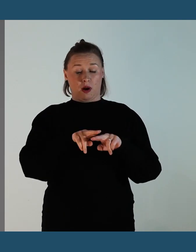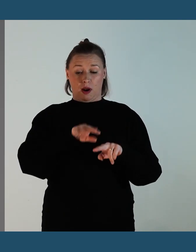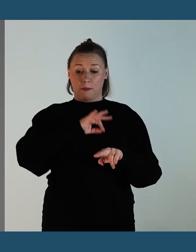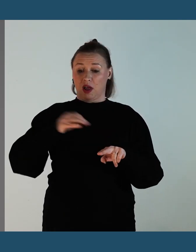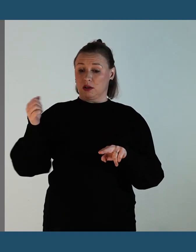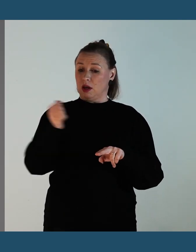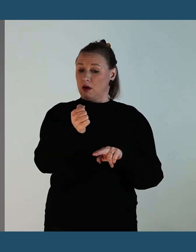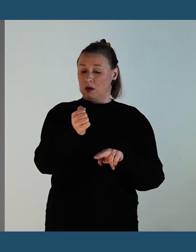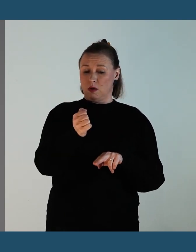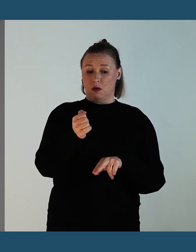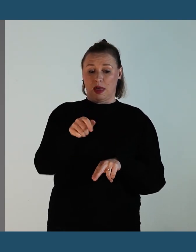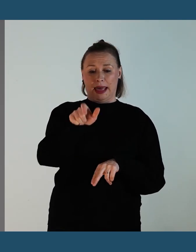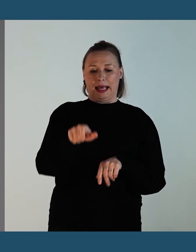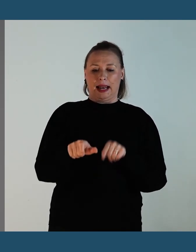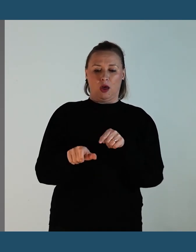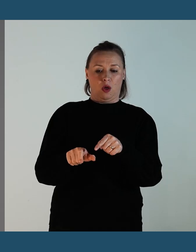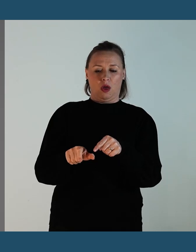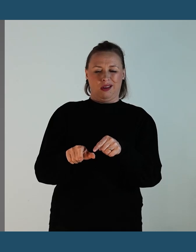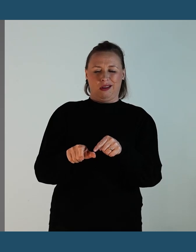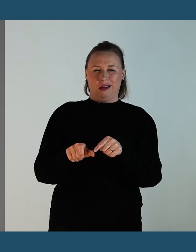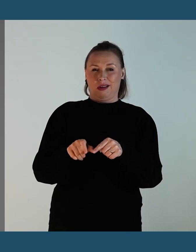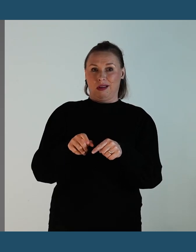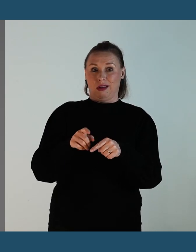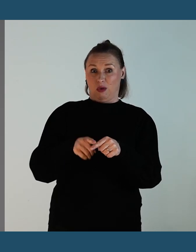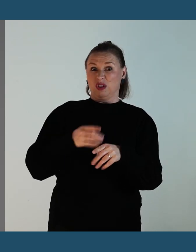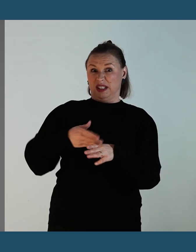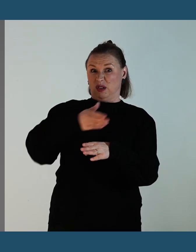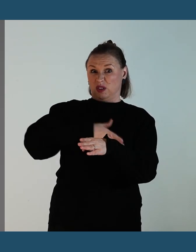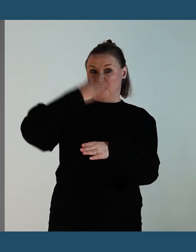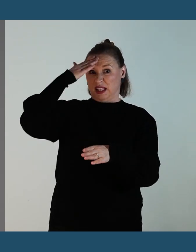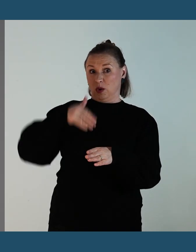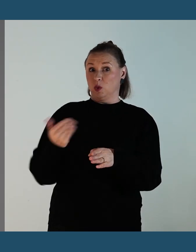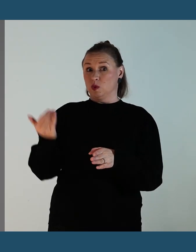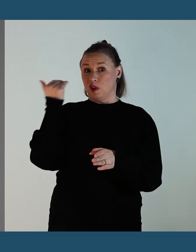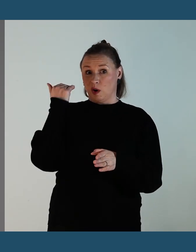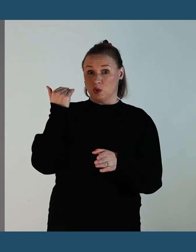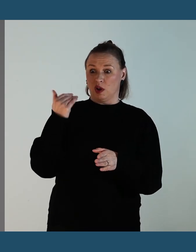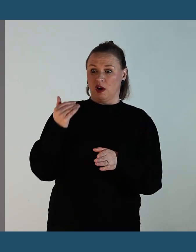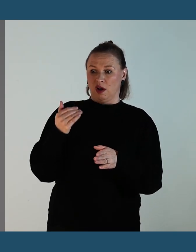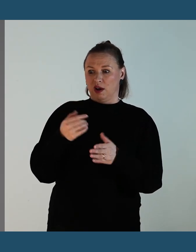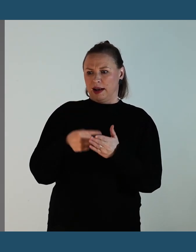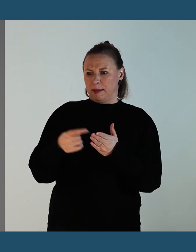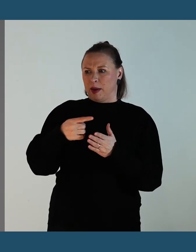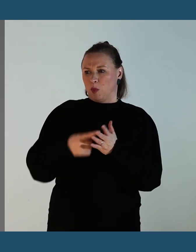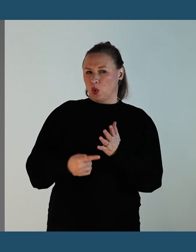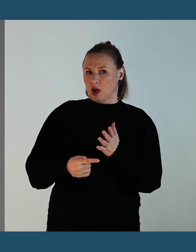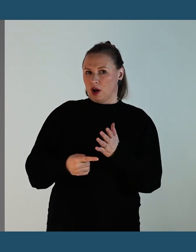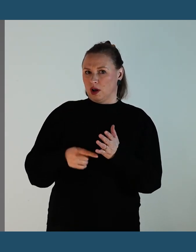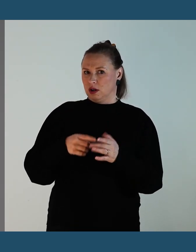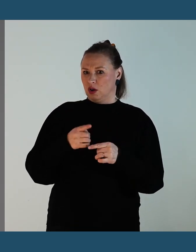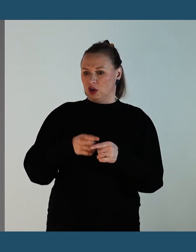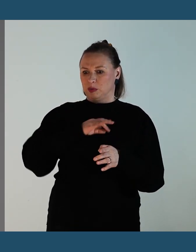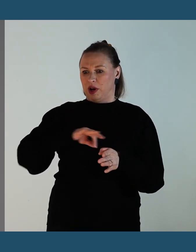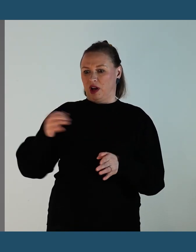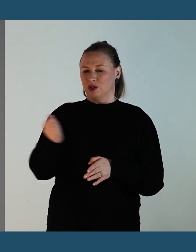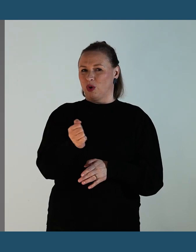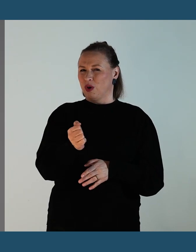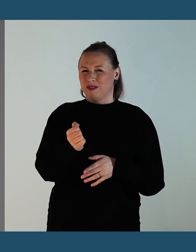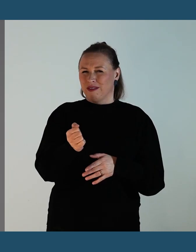jota ei olisi palkattu, jos olisi ollut tiedossa kuka tai minkälaisesta taustasta hän tulee, niin mikä takaa sen, että häntä ei siellä työpaikalla kohdella